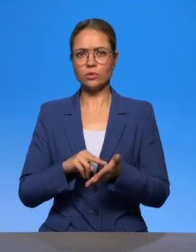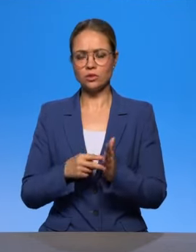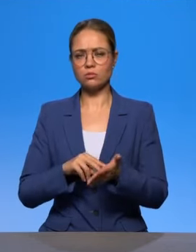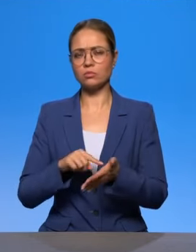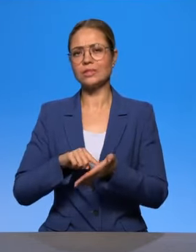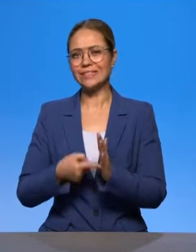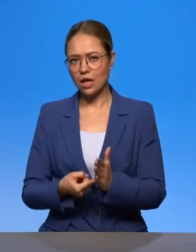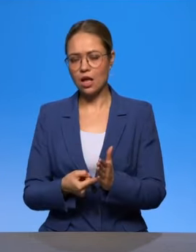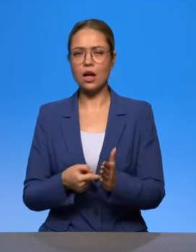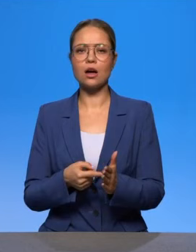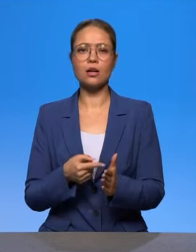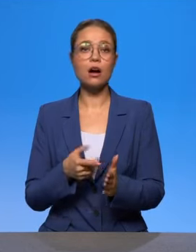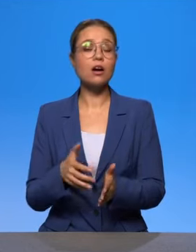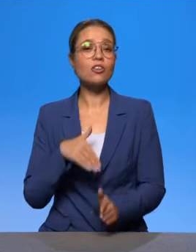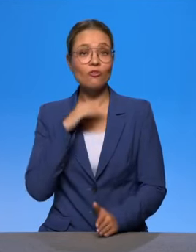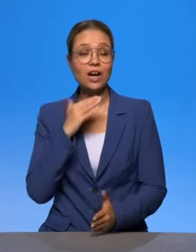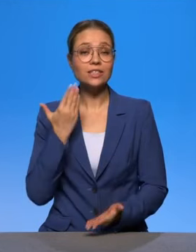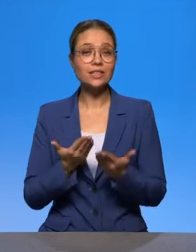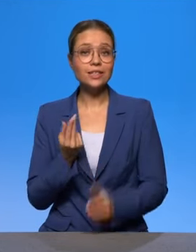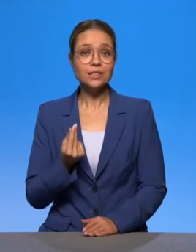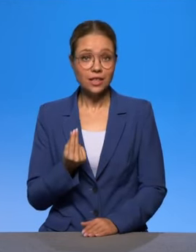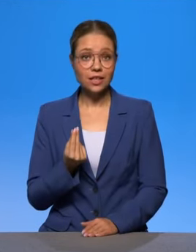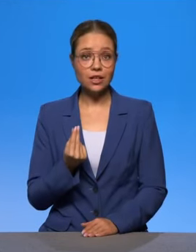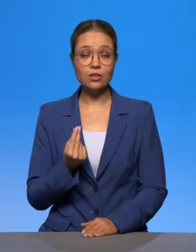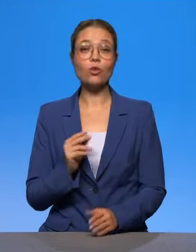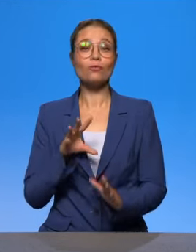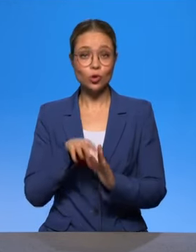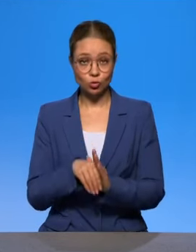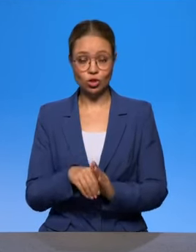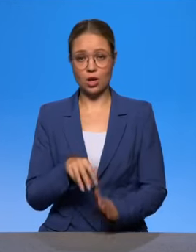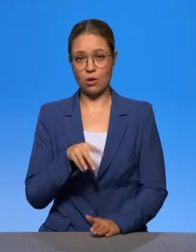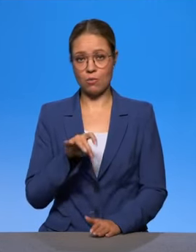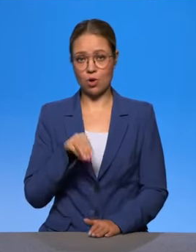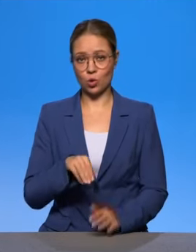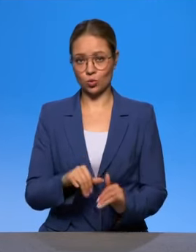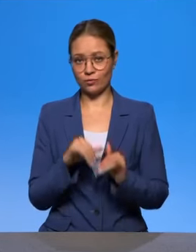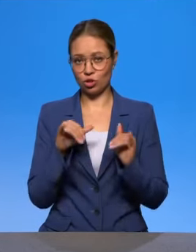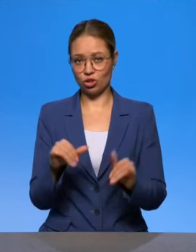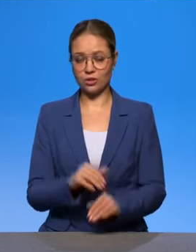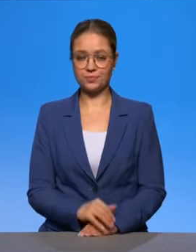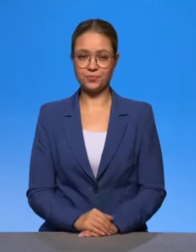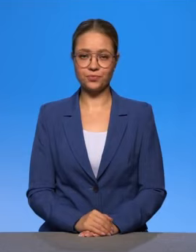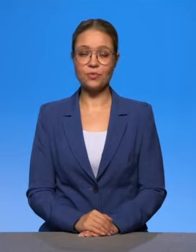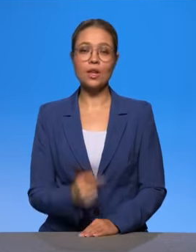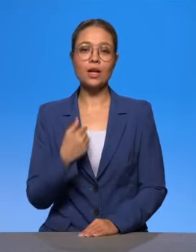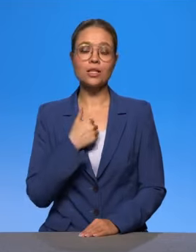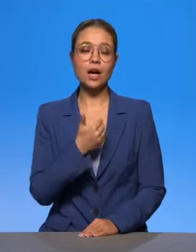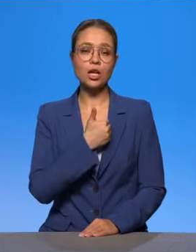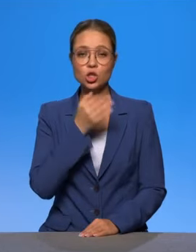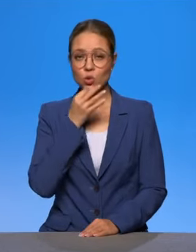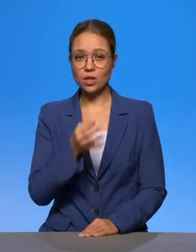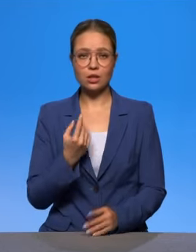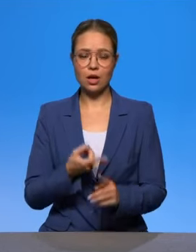сейчас, хватит ли на все денег, в том числе и на увеличение МРОТ? Ну, вы знаете, во-первых, опять же я хочу сказать, это же не с